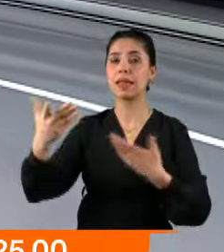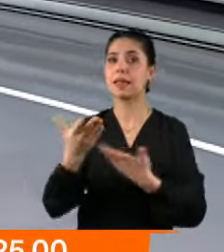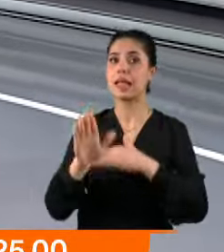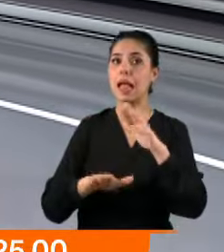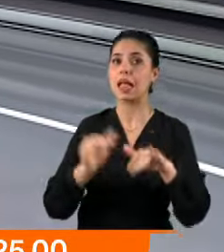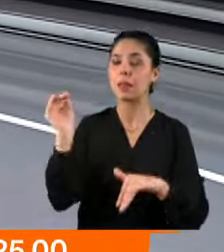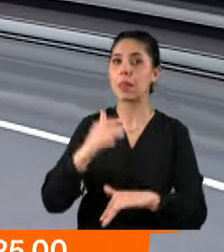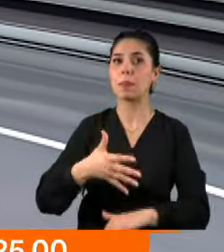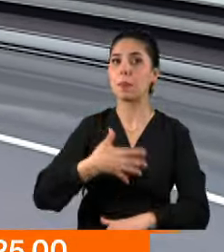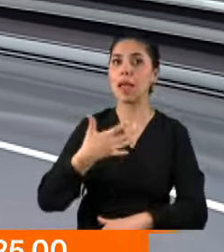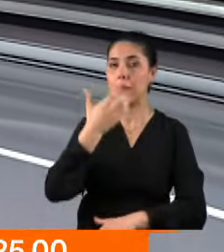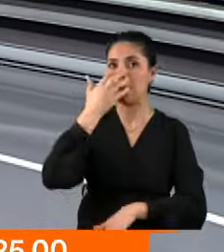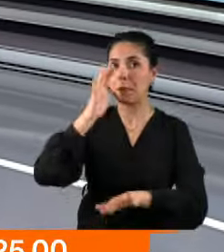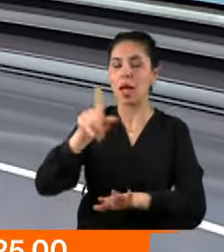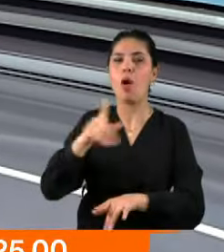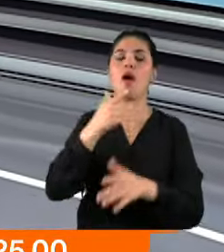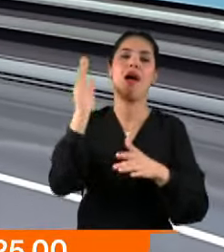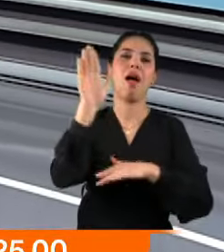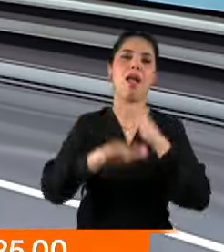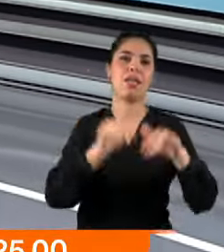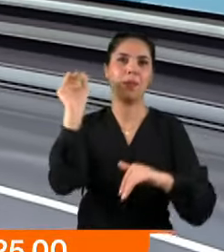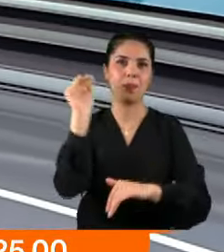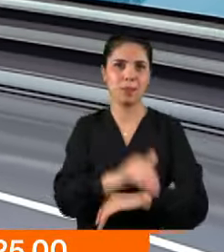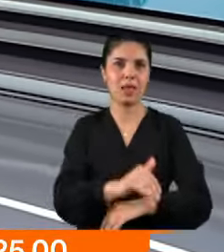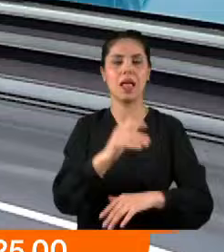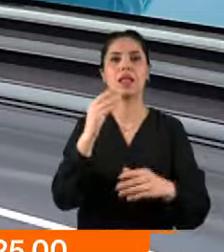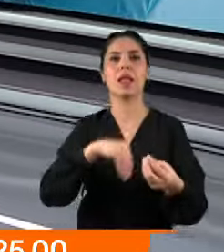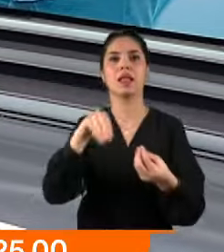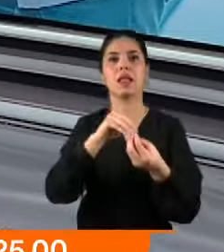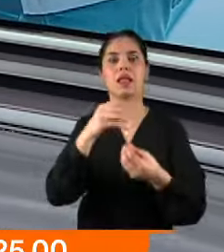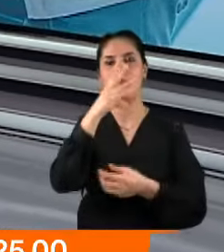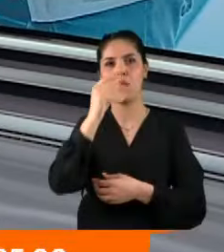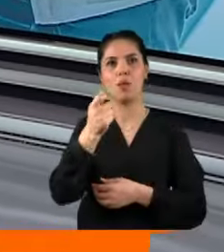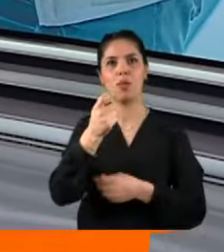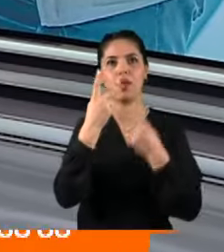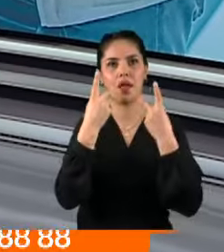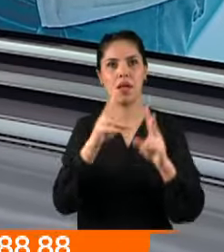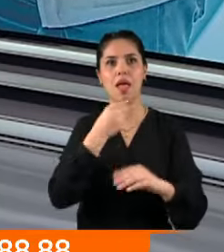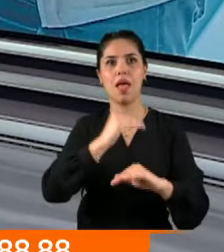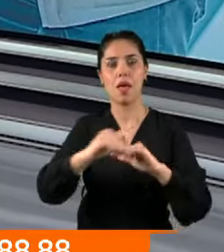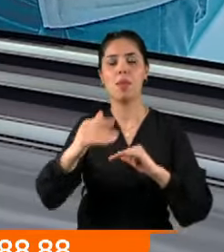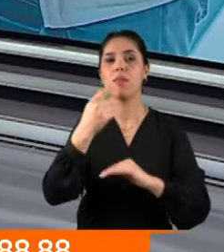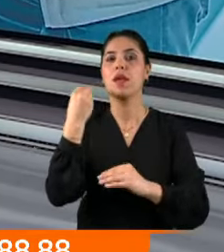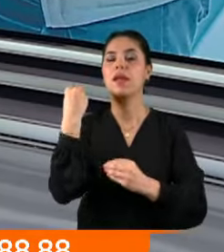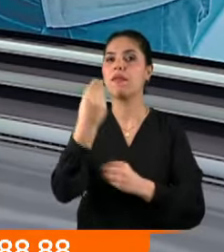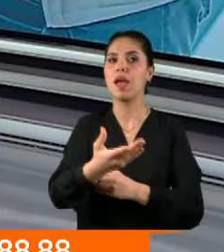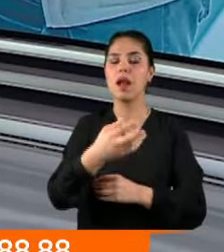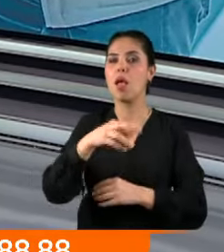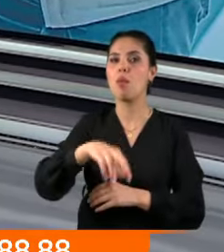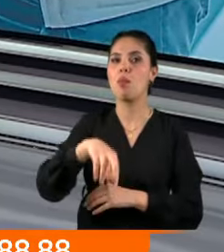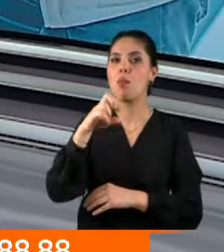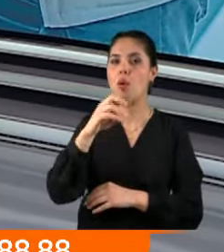adım gelecek o da merakla bekleniyordu. O adım geldi. Zamlı promosyon rakamları açıklandı. Emeklilere verilen promosyon 17 bin lirayı buldu.